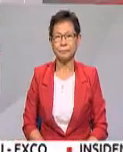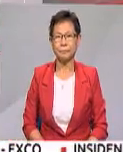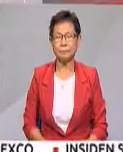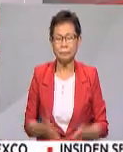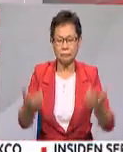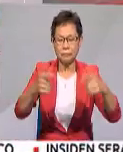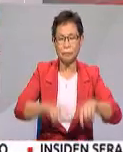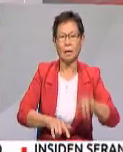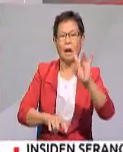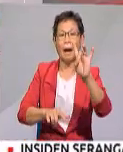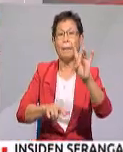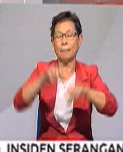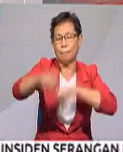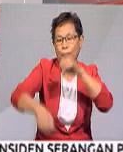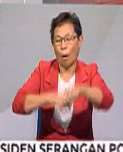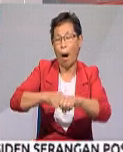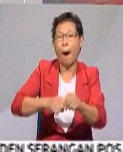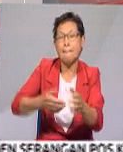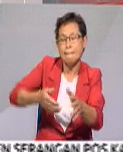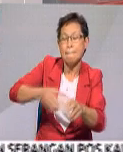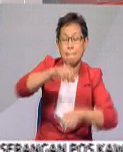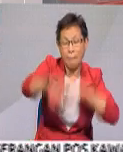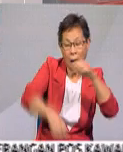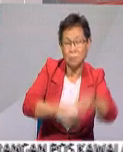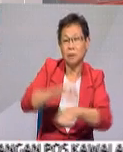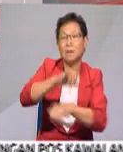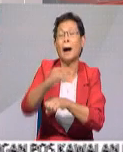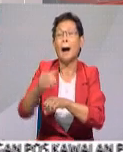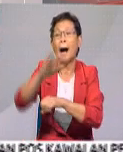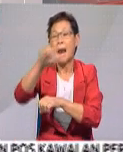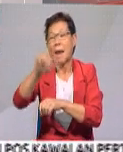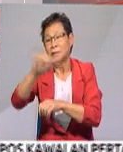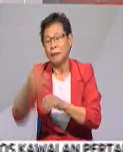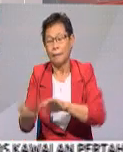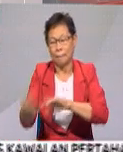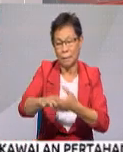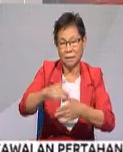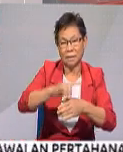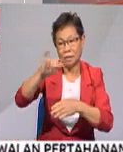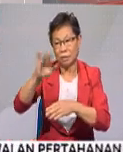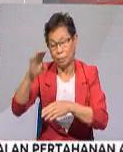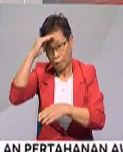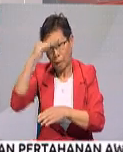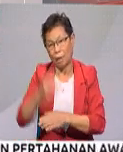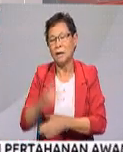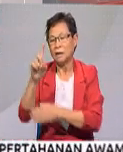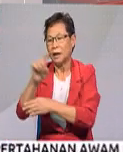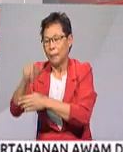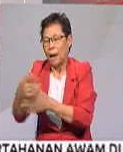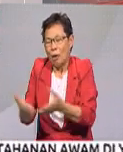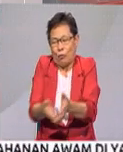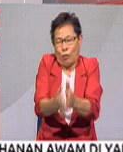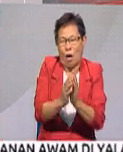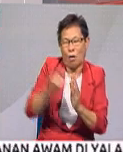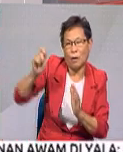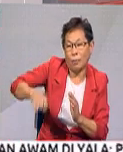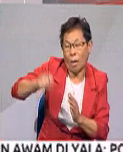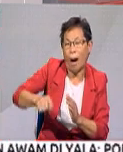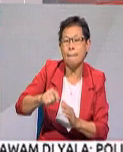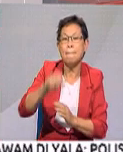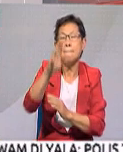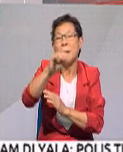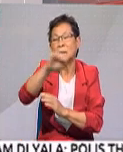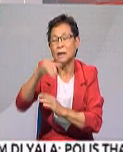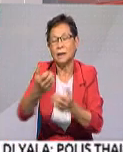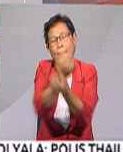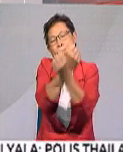Tragedi 8 penunggang basikal lajak maut di Johor Bahru. Pihak pendakwaan memfailkan notis rayuan terhadap keputusan Mahkamah Magistrate melepas